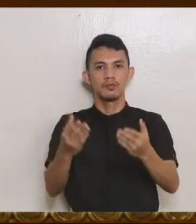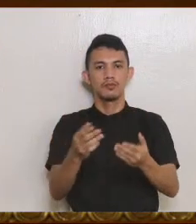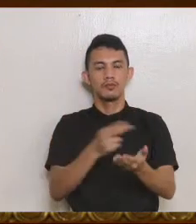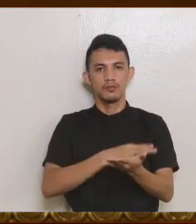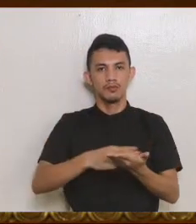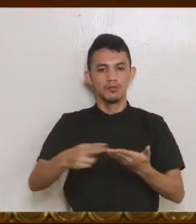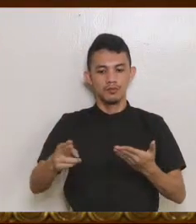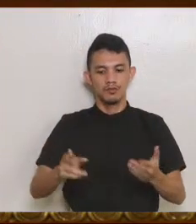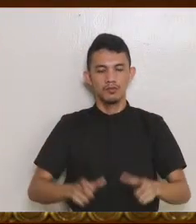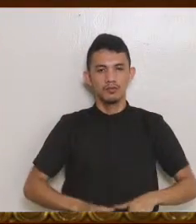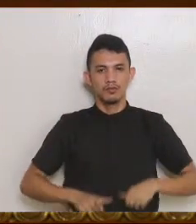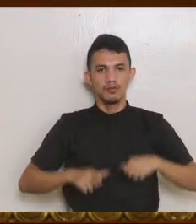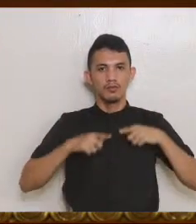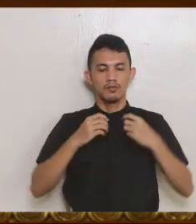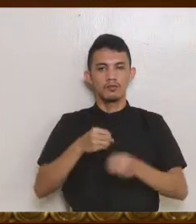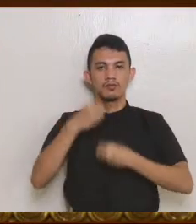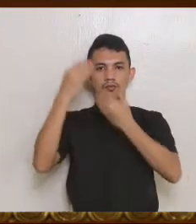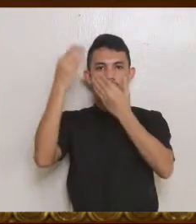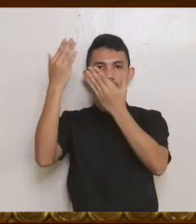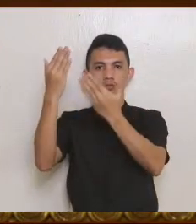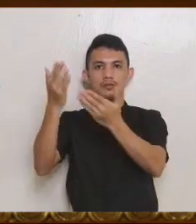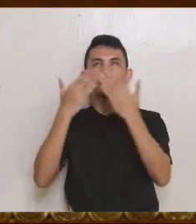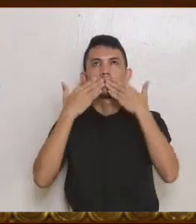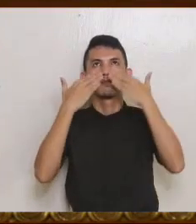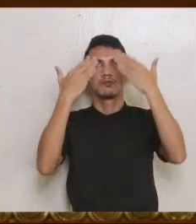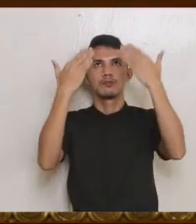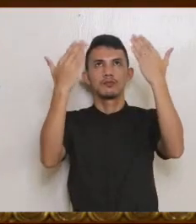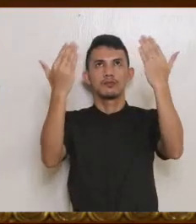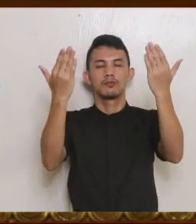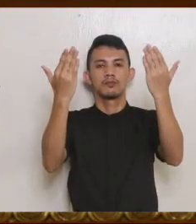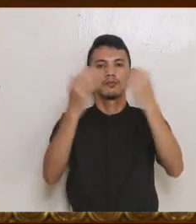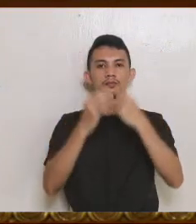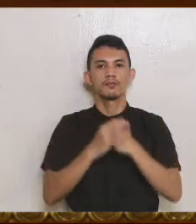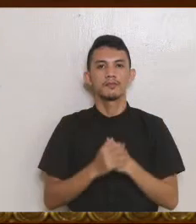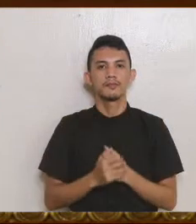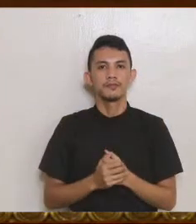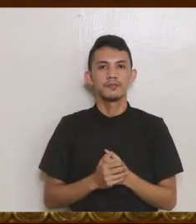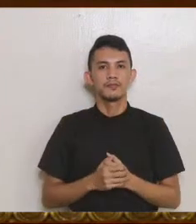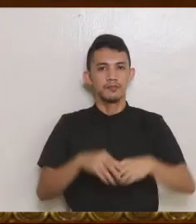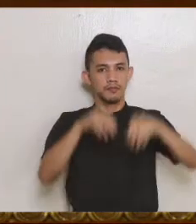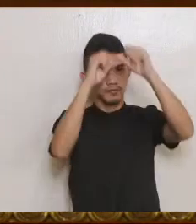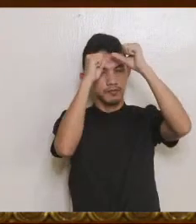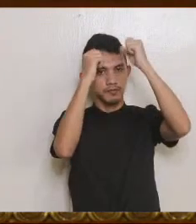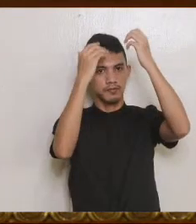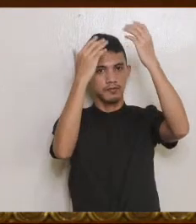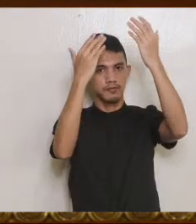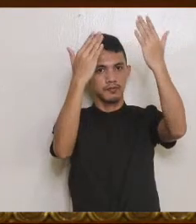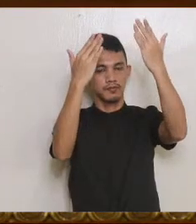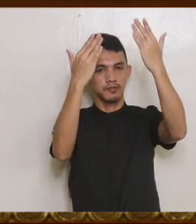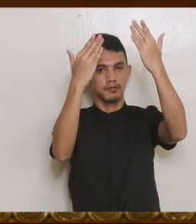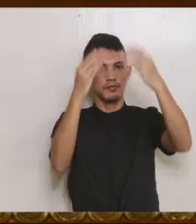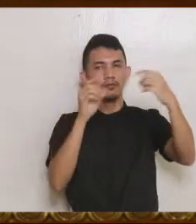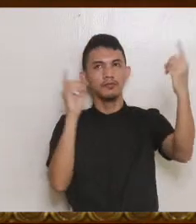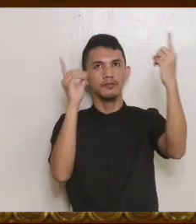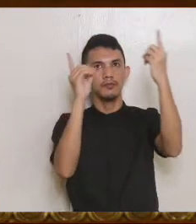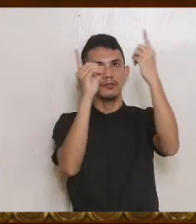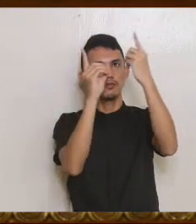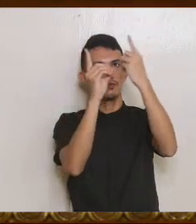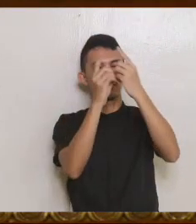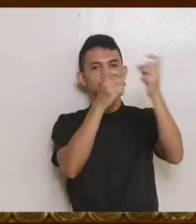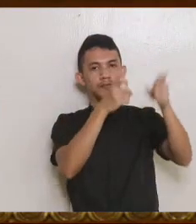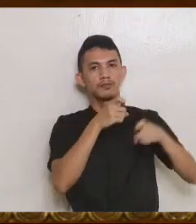buhing sakripisyo diha sa pagpasalamat kanimo. Amahan, kahimuti pagsud-ong kining halad sa imong